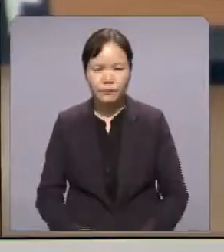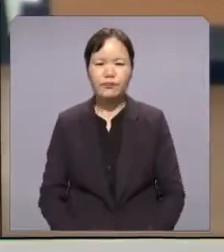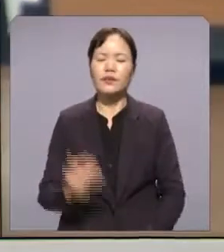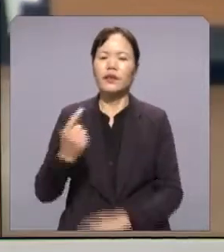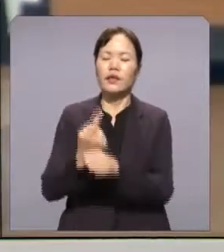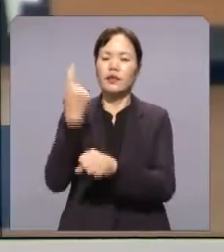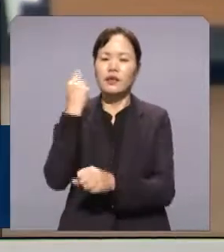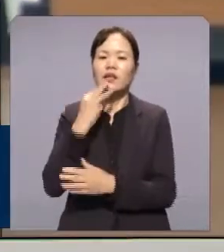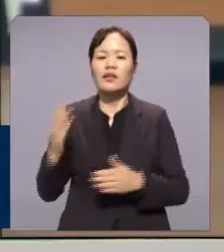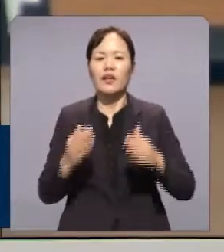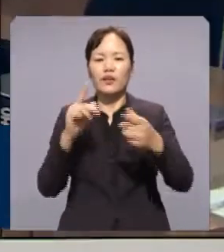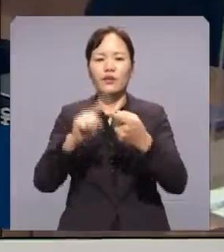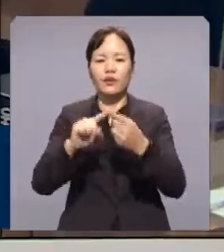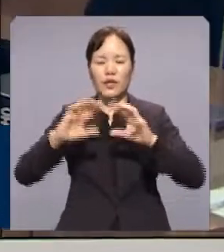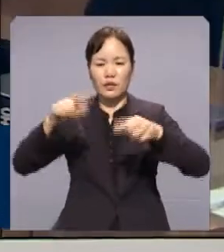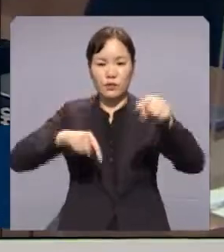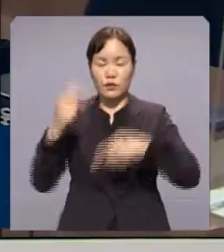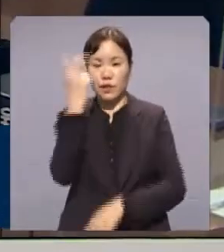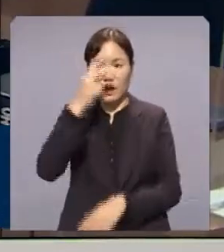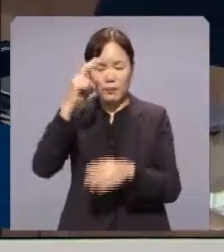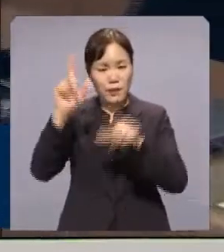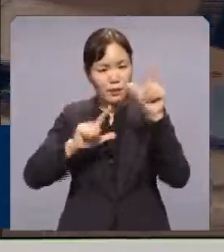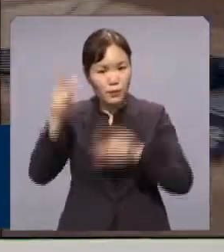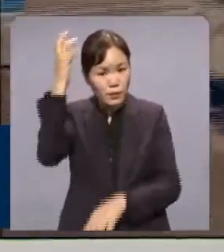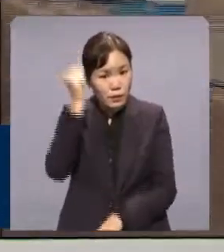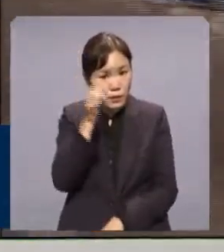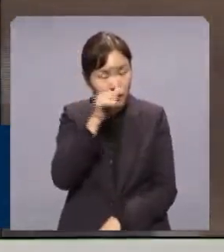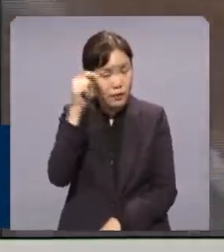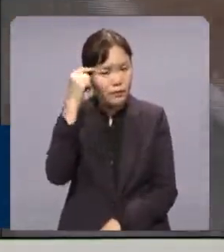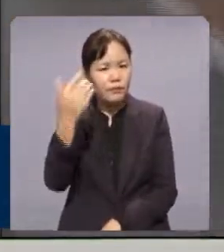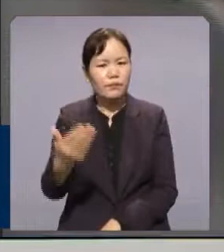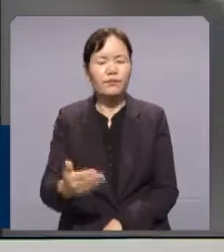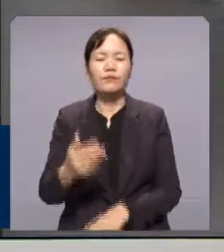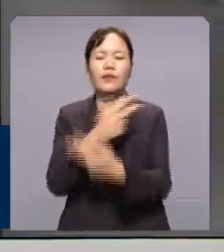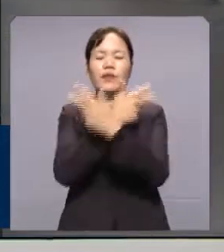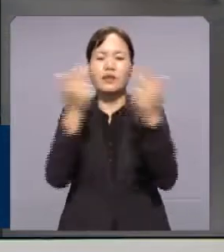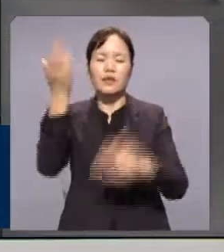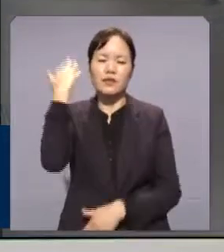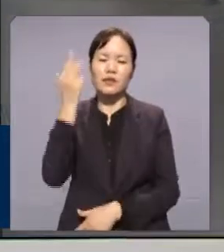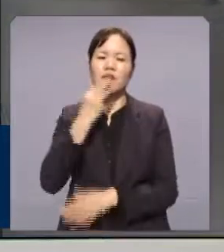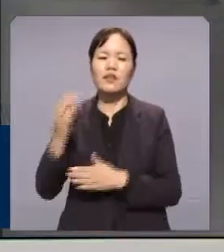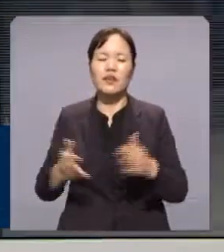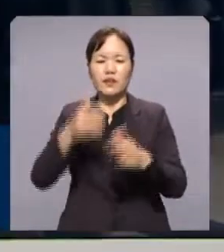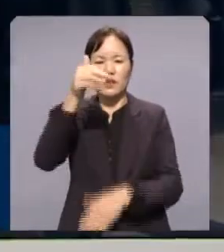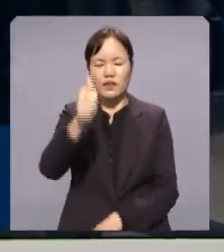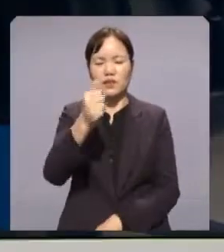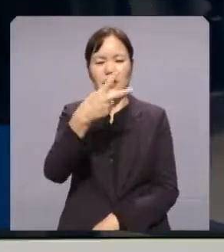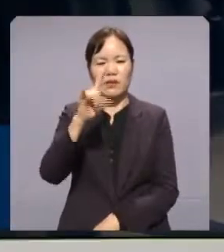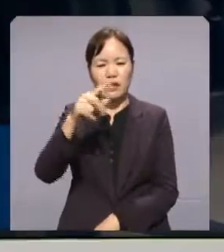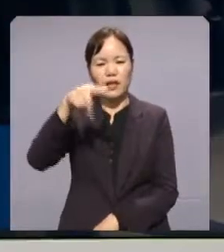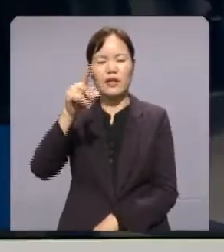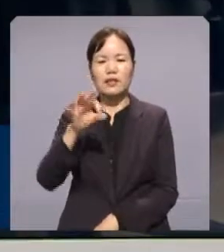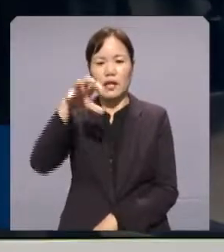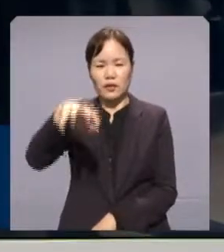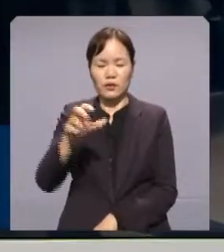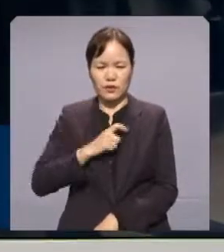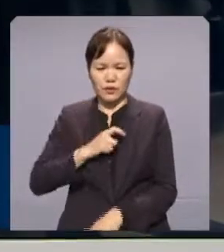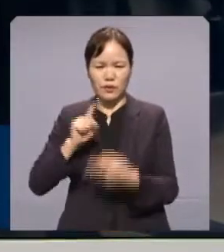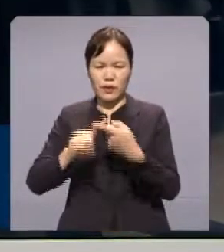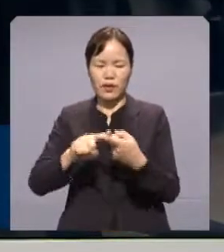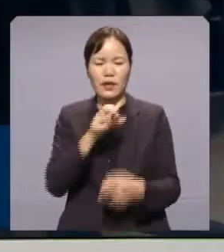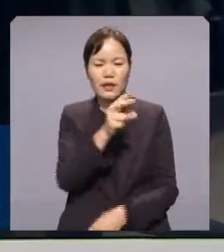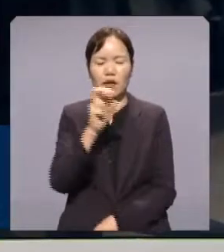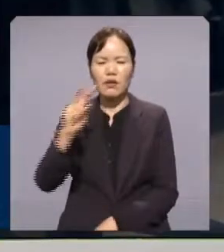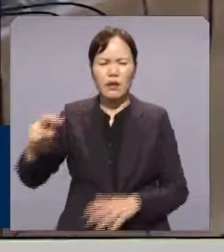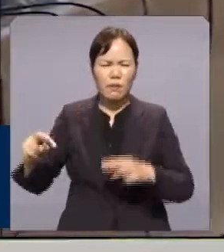지난해 경기도에 대한 국정감사 모습 혹시 기억나시는지요? 이재명 전 경기지사와 대장동 의혹을 둘러싸고 여야가 뜨거운